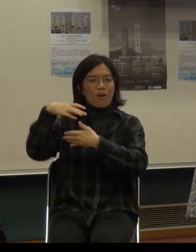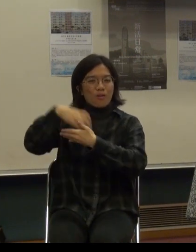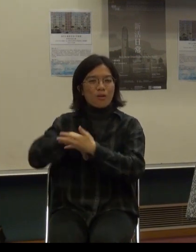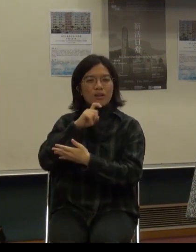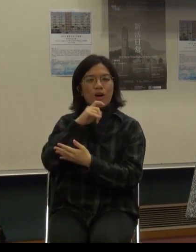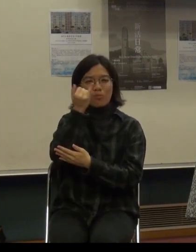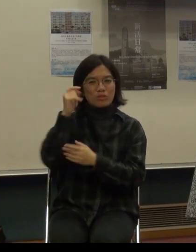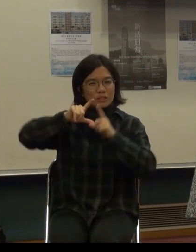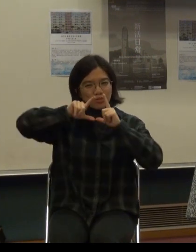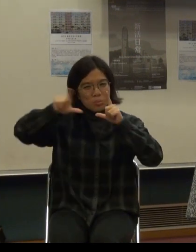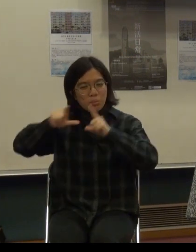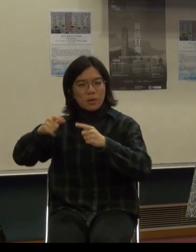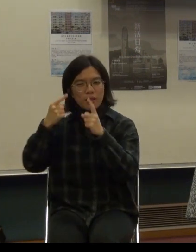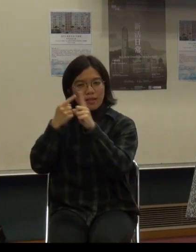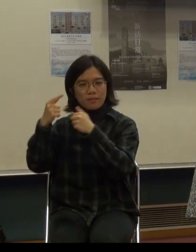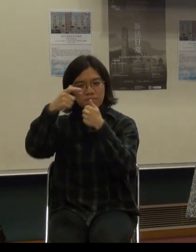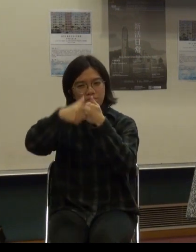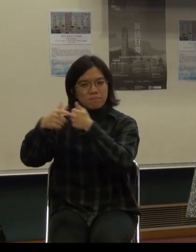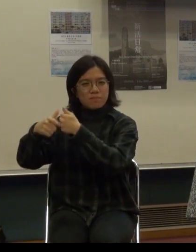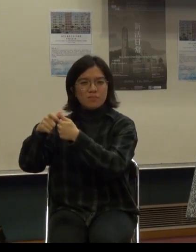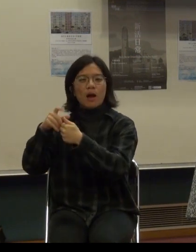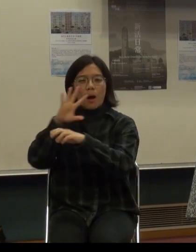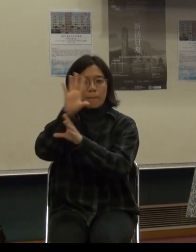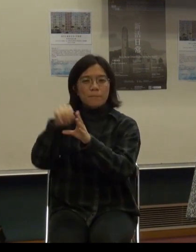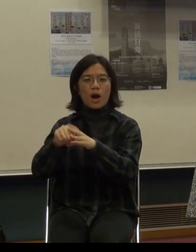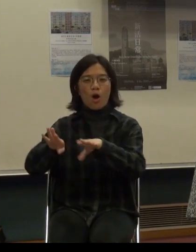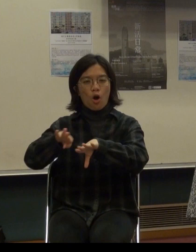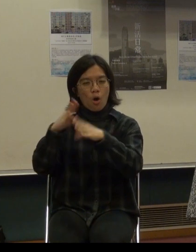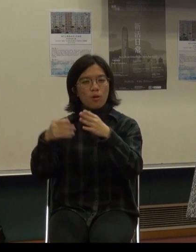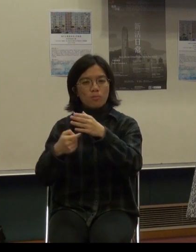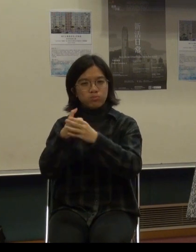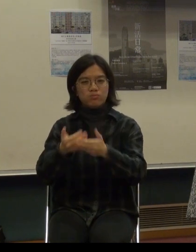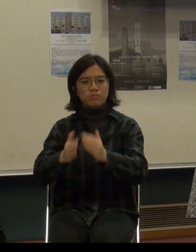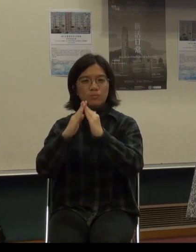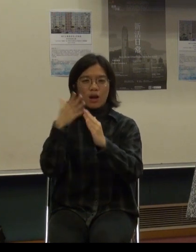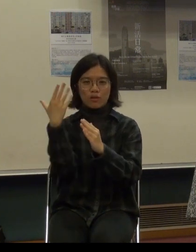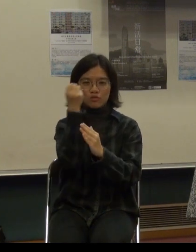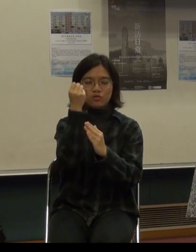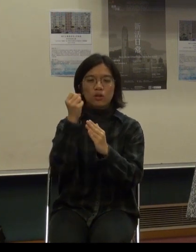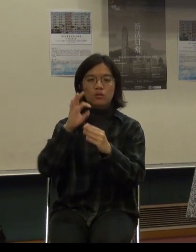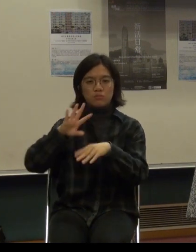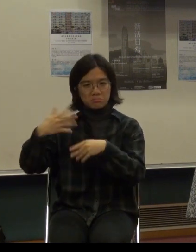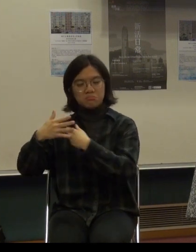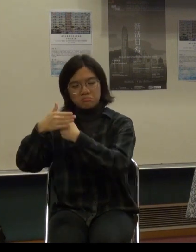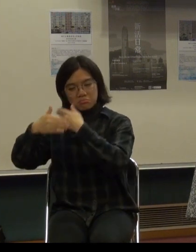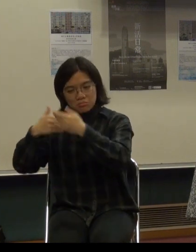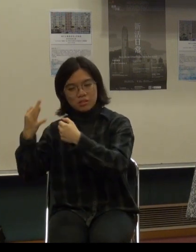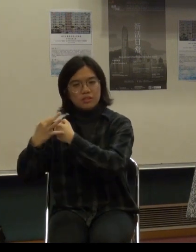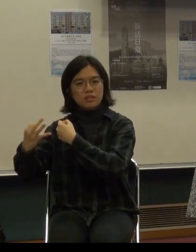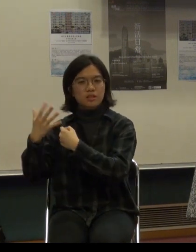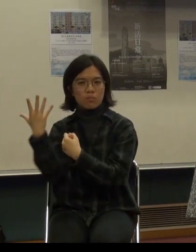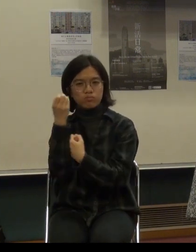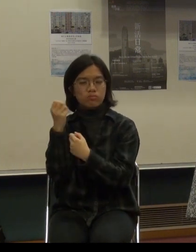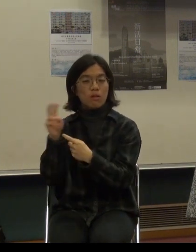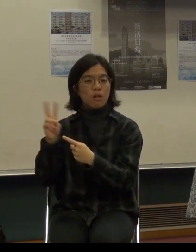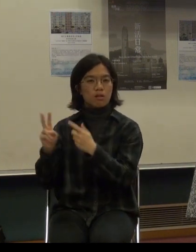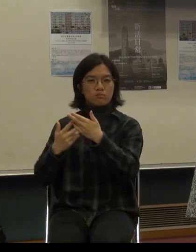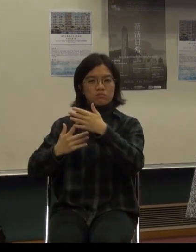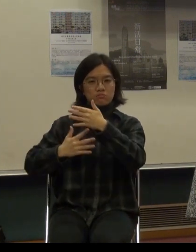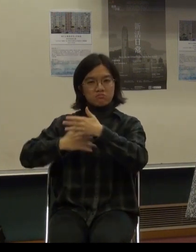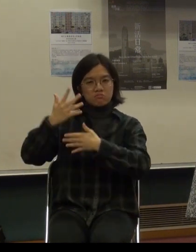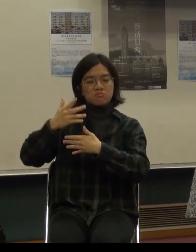Walter Gropius 是他創校的校長，他後來的第三任的校長 Miss Van der Waal 也是很出色的建築師，他就因為他